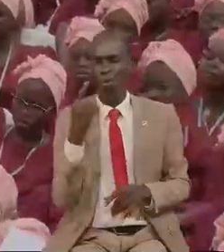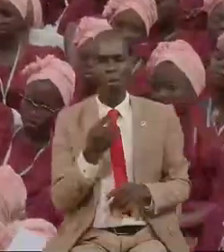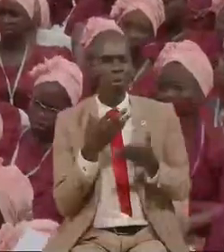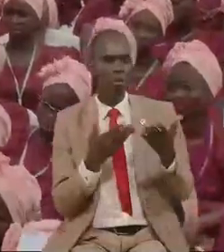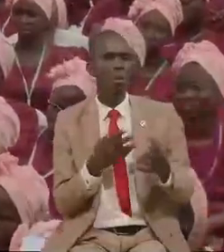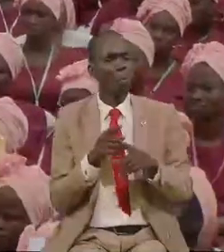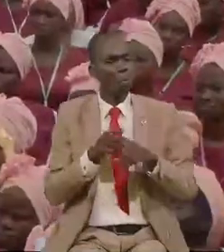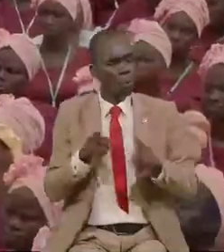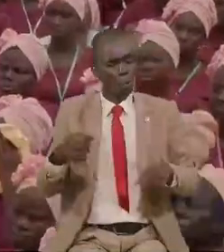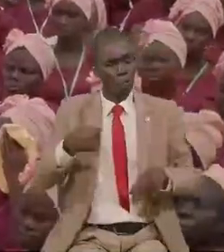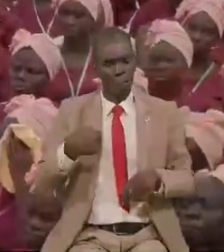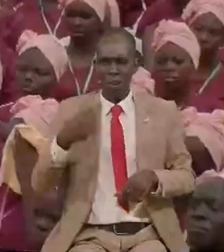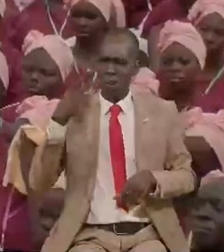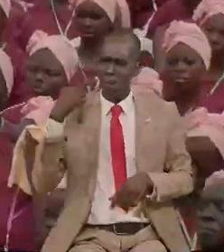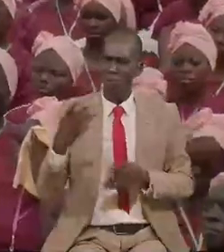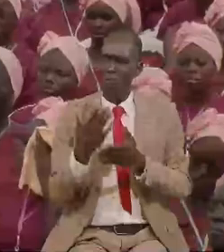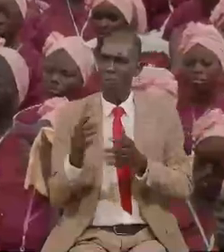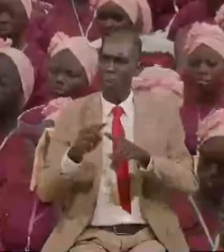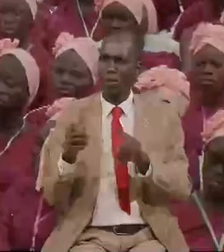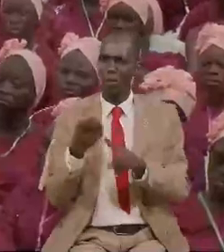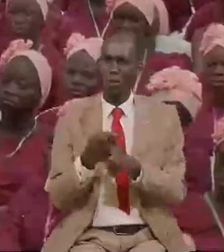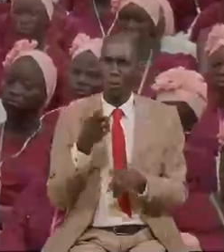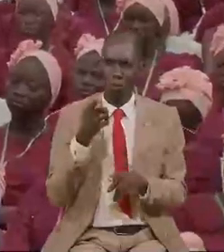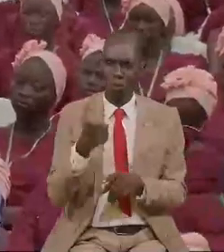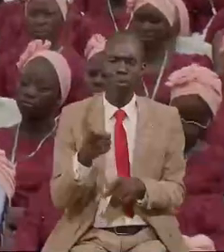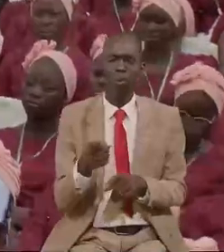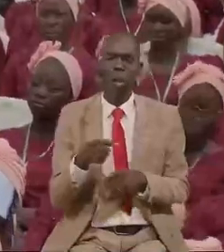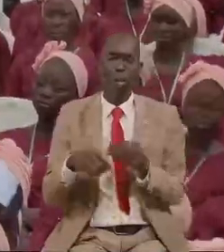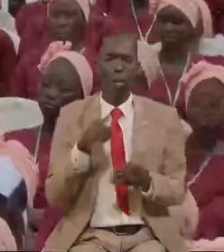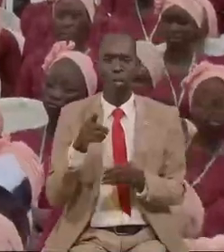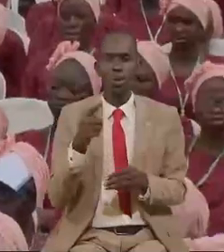chose. La même manière que tu as réagi à 15, 20 ans,